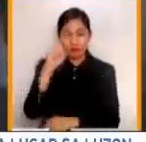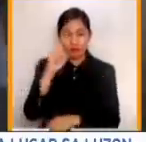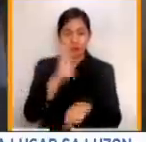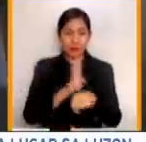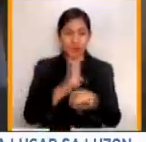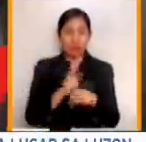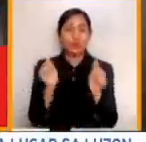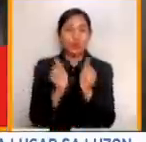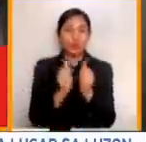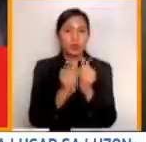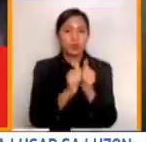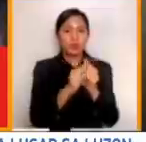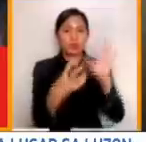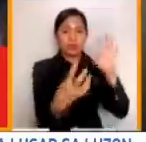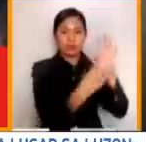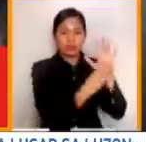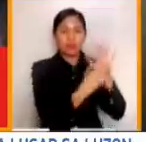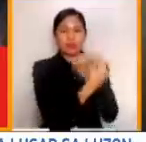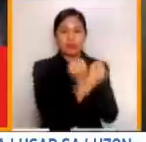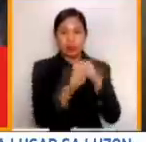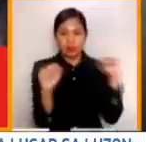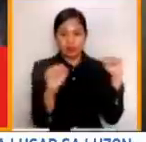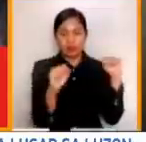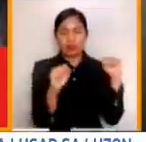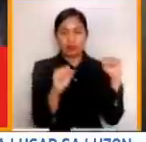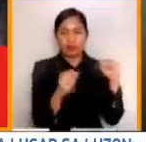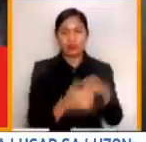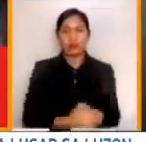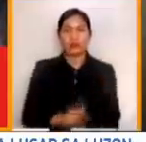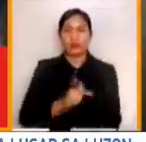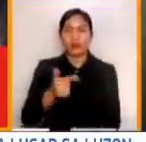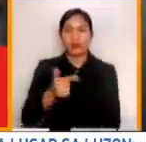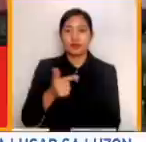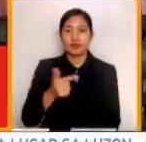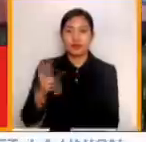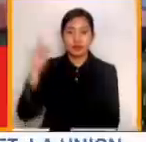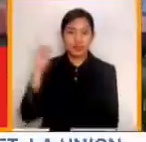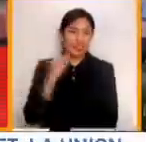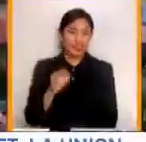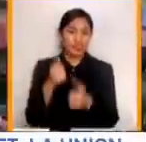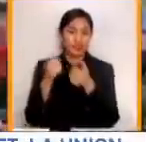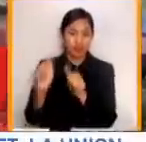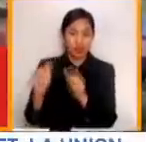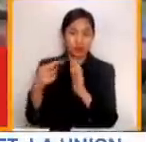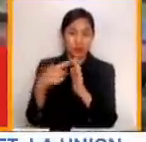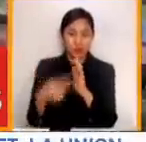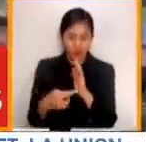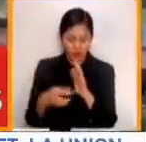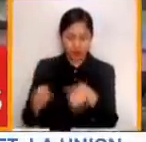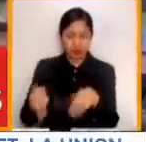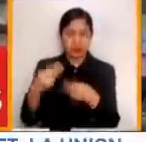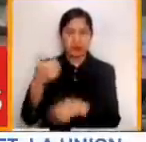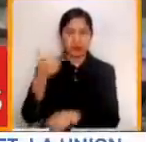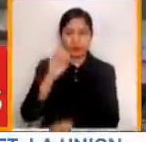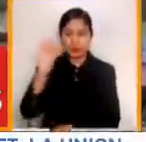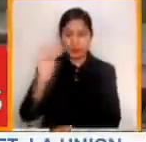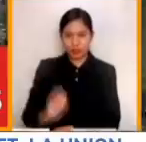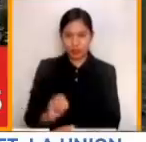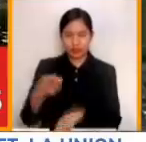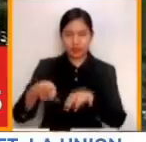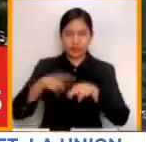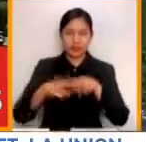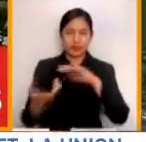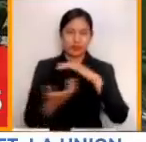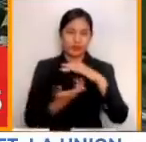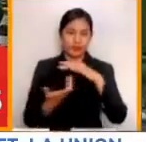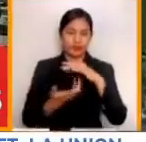protocol, bigyan natin ng 10 percentage point more. Samantala, iiral naman ang community quarantine sa mga lugar sa